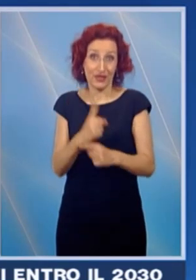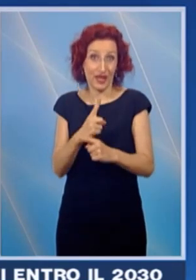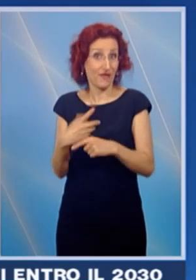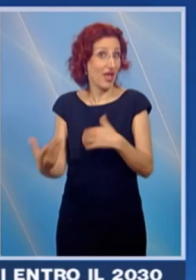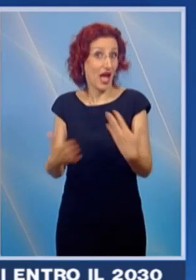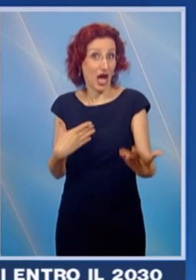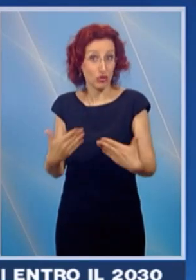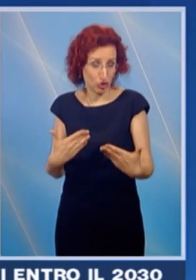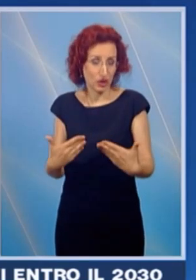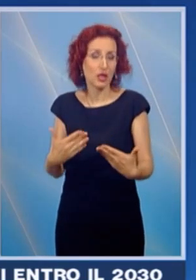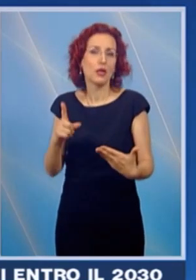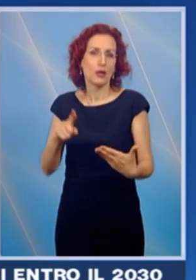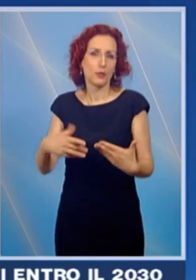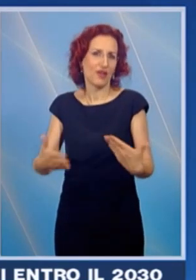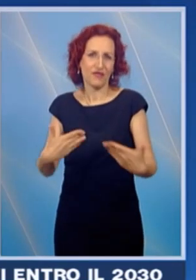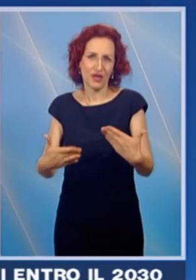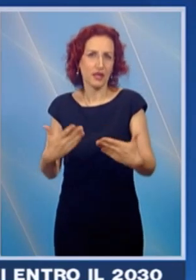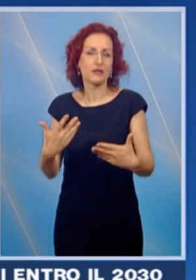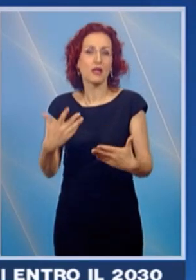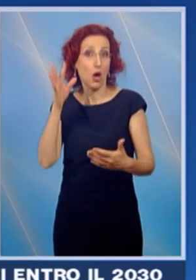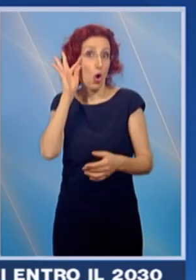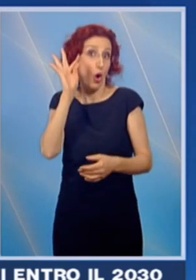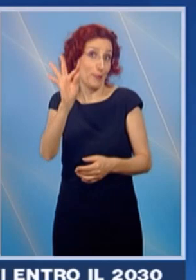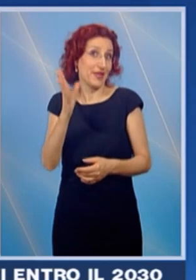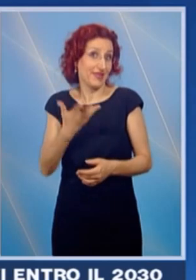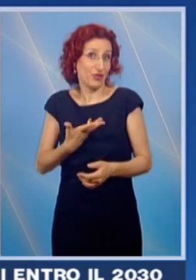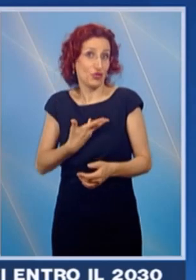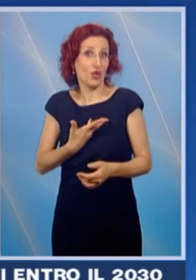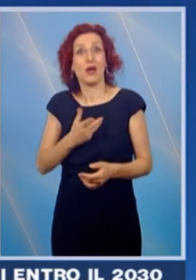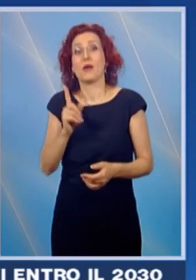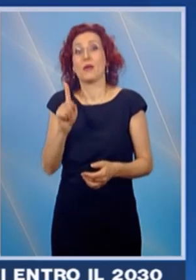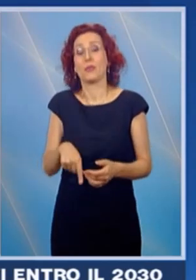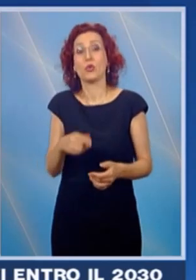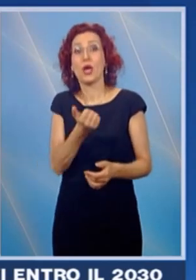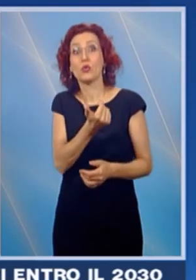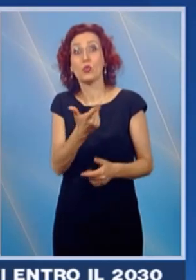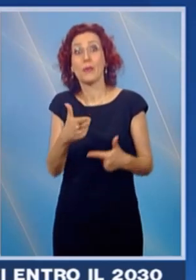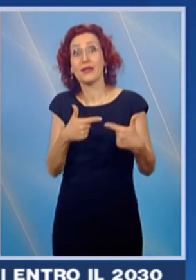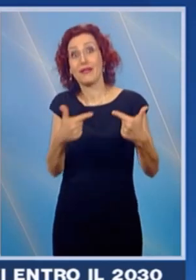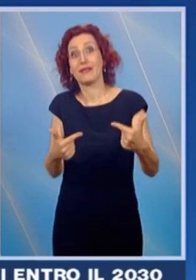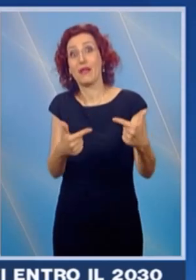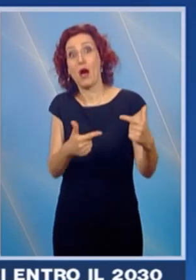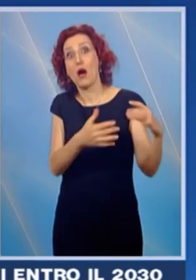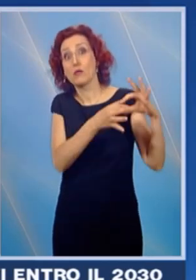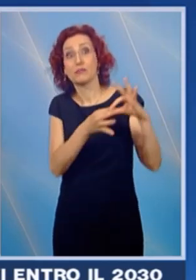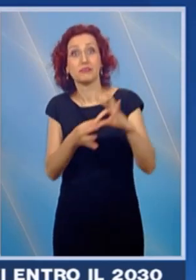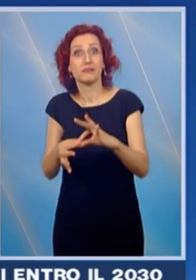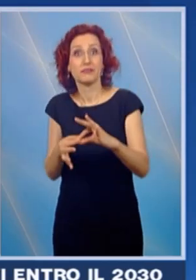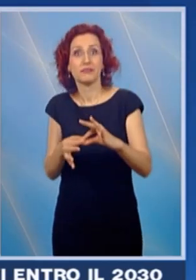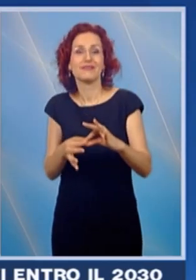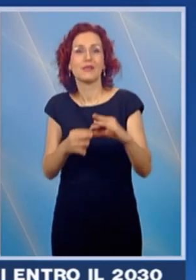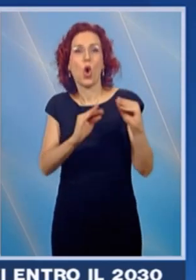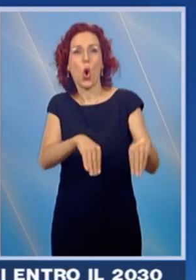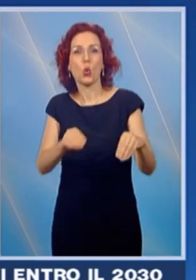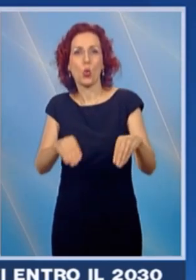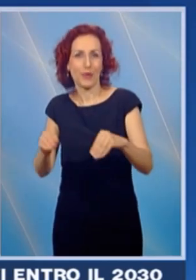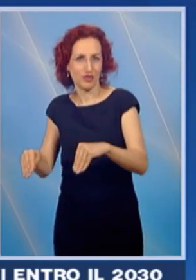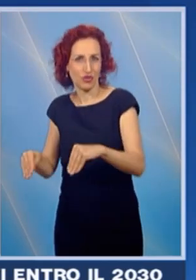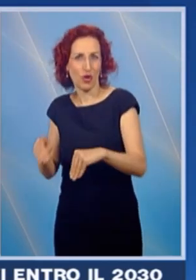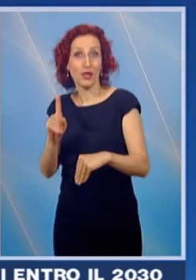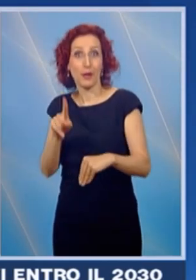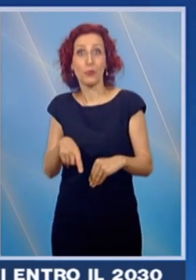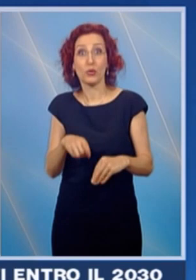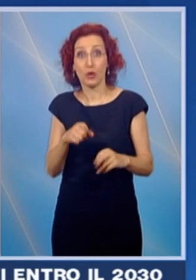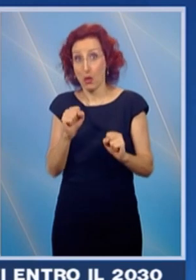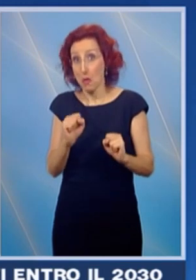e anche in fretta, non solo per gli obiettivi che abbiamo, ma anche per dei numeri che impattano sia sull'occupazione, sia anche sulle